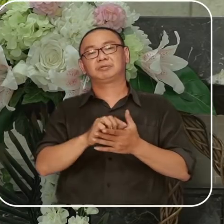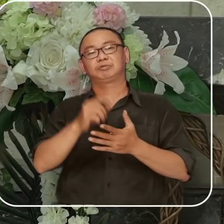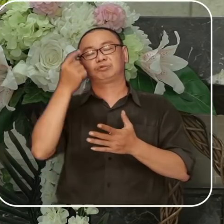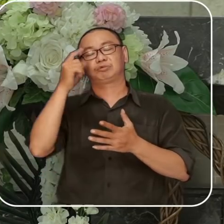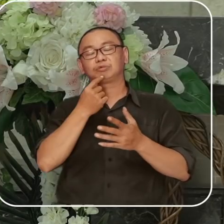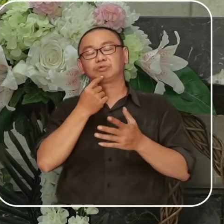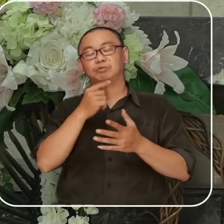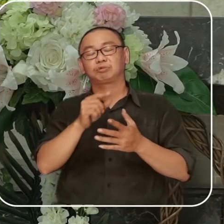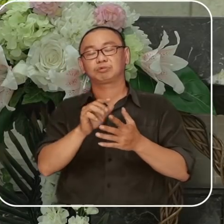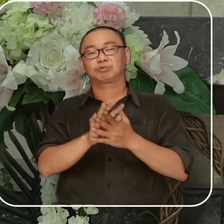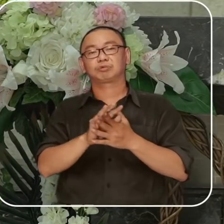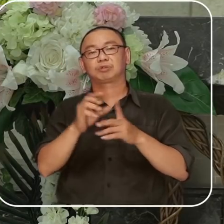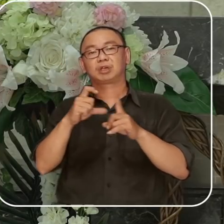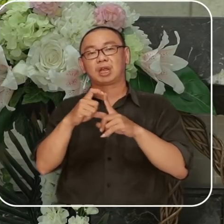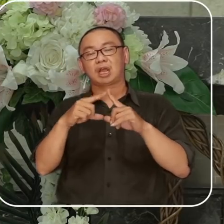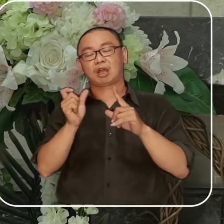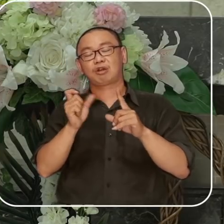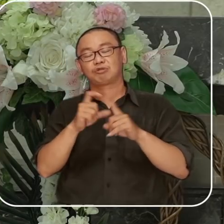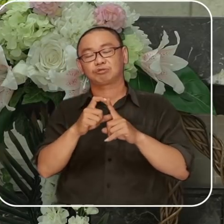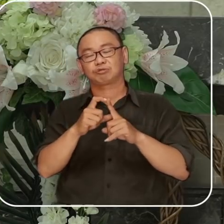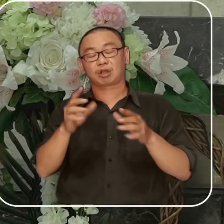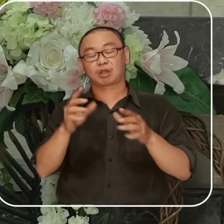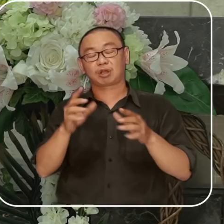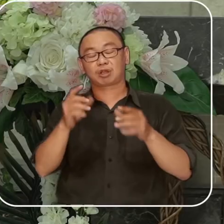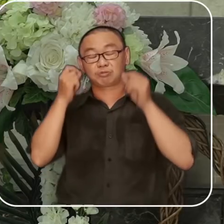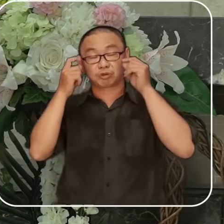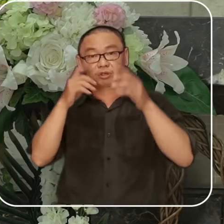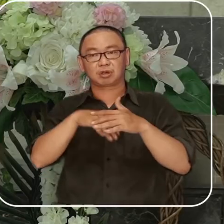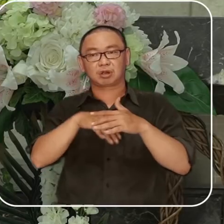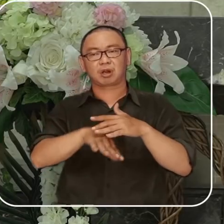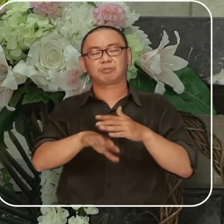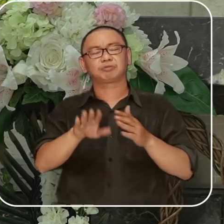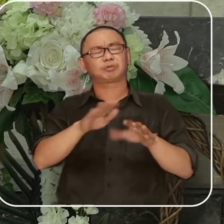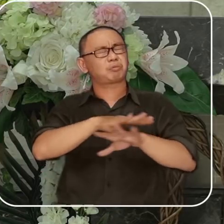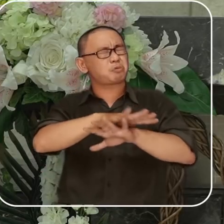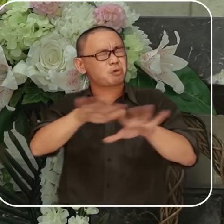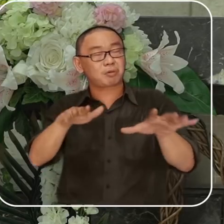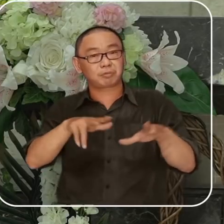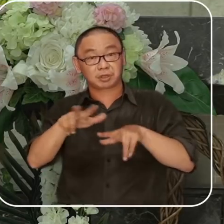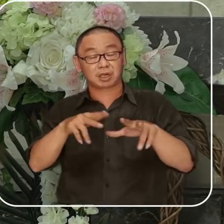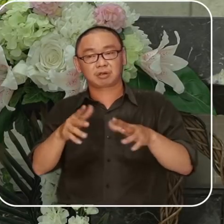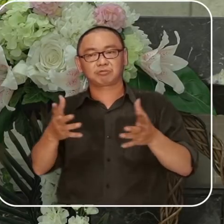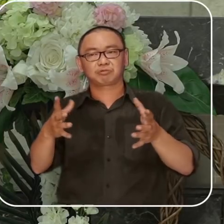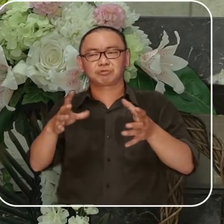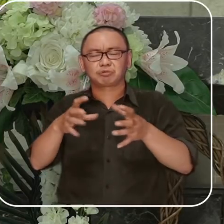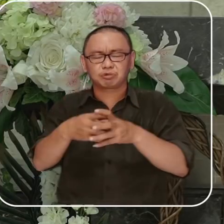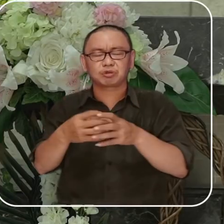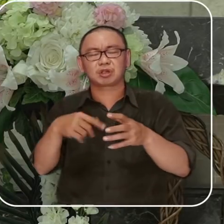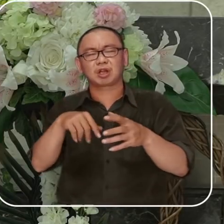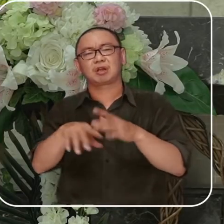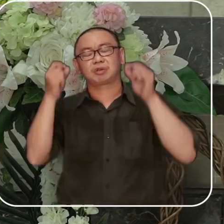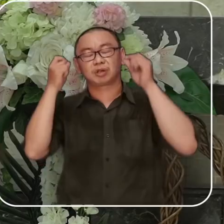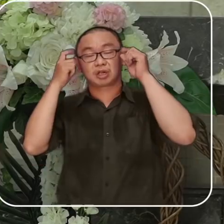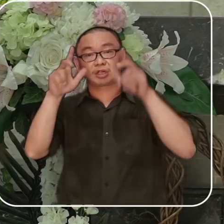Daud yang sudah terbukti dalam seluruh perjalanan pergumulan hidupnya, di dalam realita